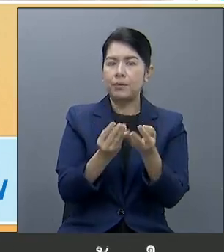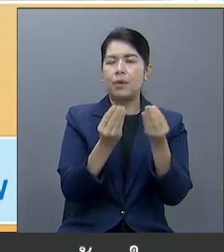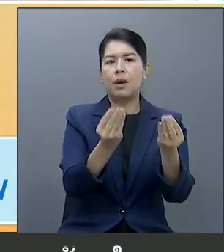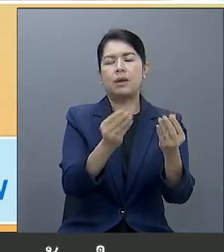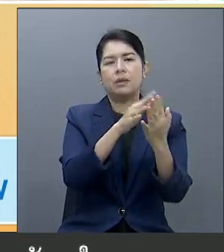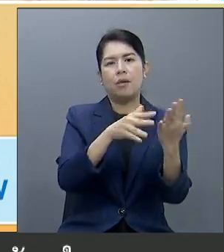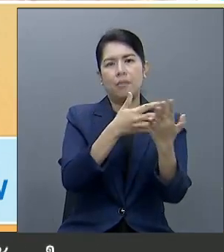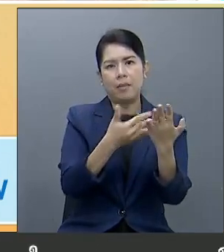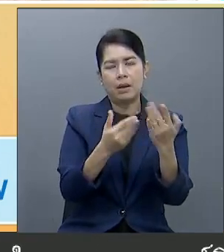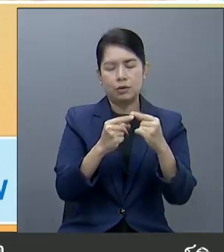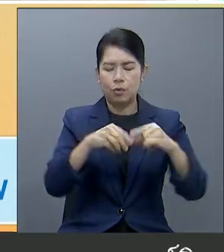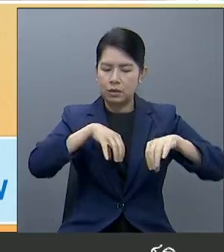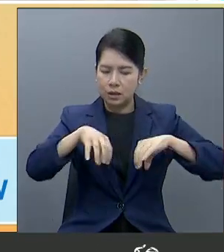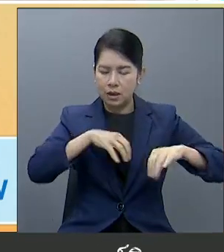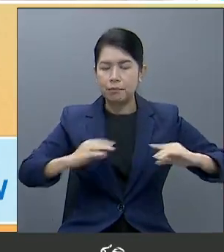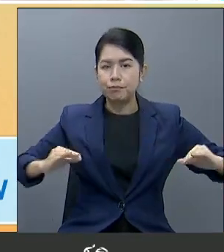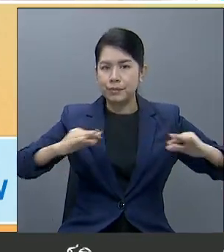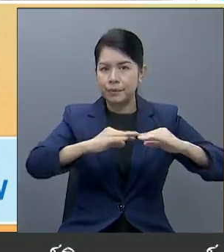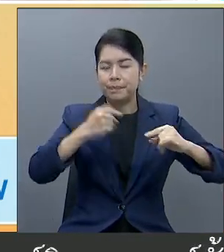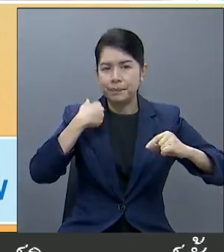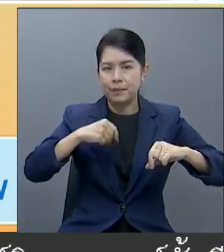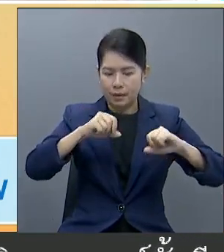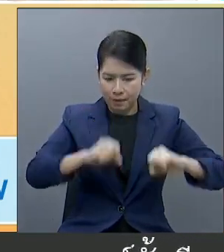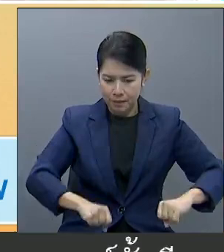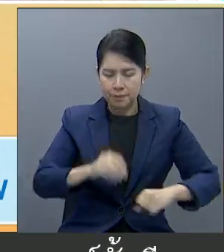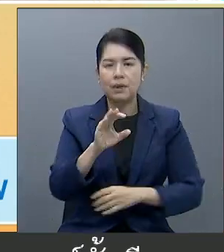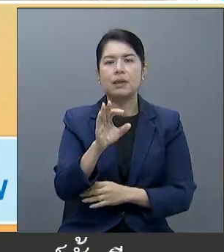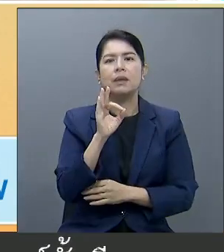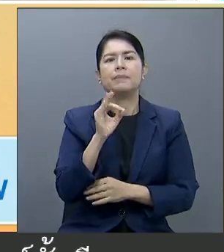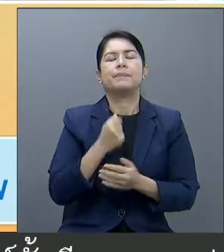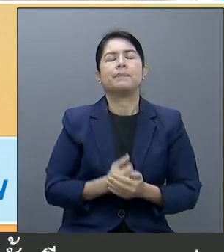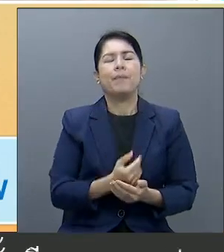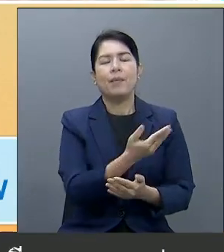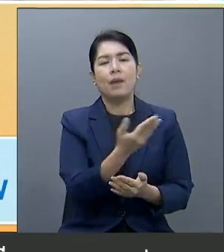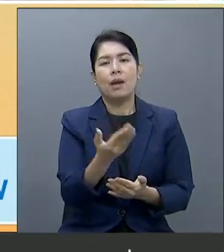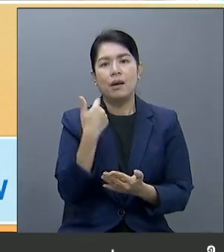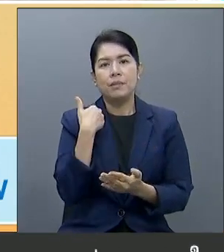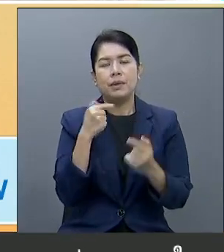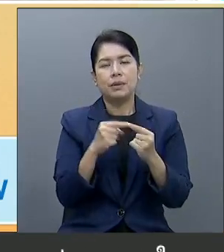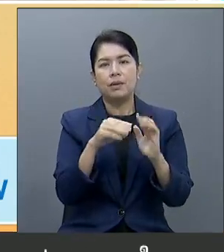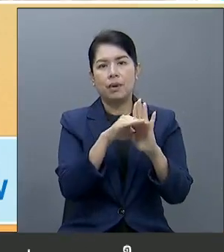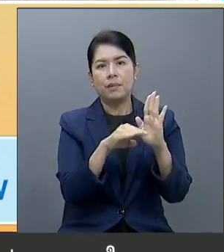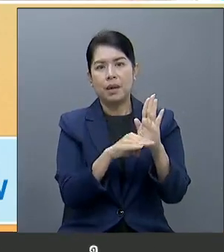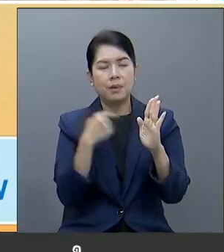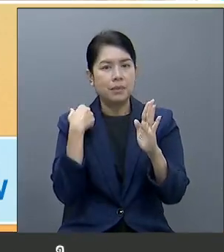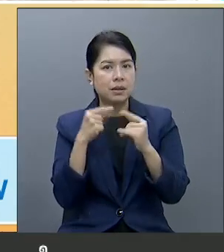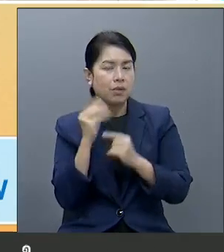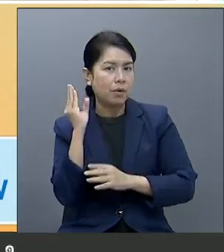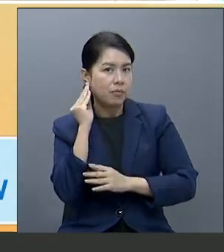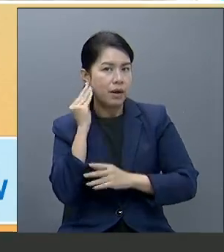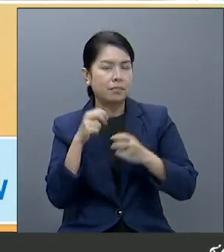มัชชาเพื่อให้ขอเป็นมติออกมาว่าจะถูกเลือกเป็นมติในการขับเคลื่อนนะพอเสร็จแล้วเราก็จะมีกระบวนการรับฟังความคิดเห็นในเรื่อง